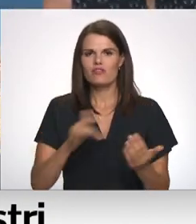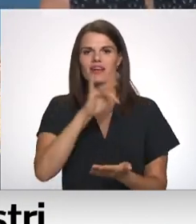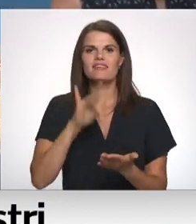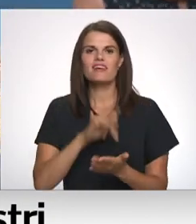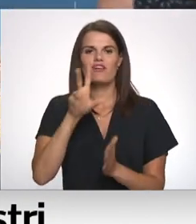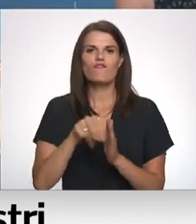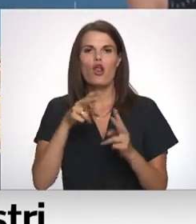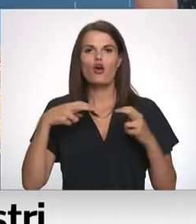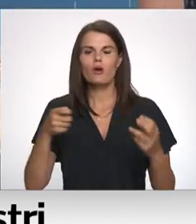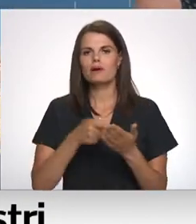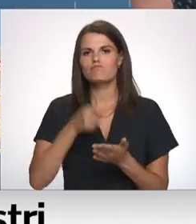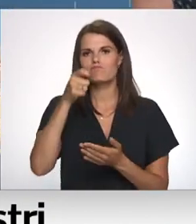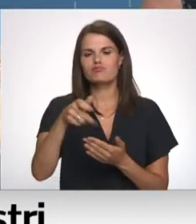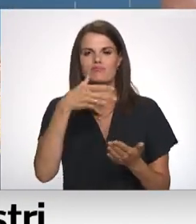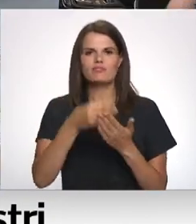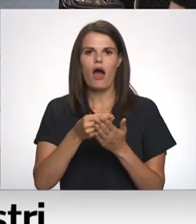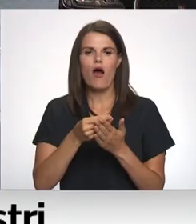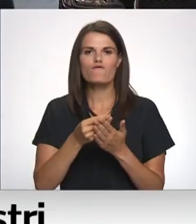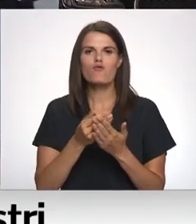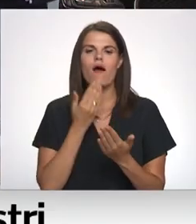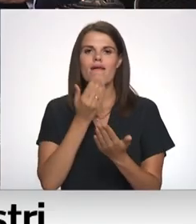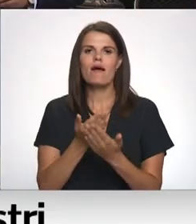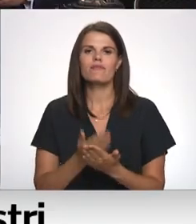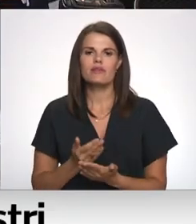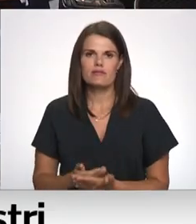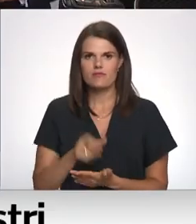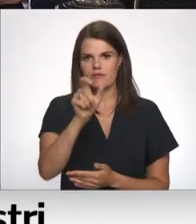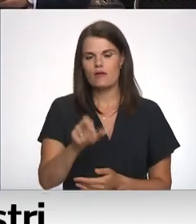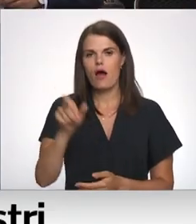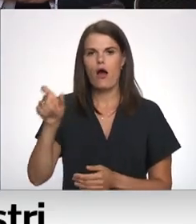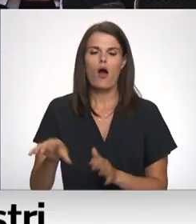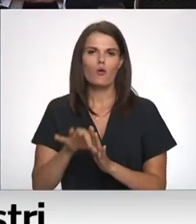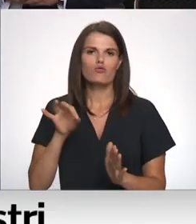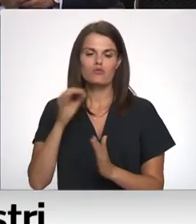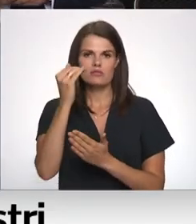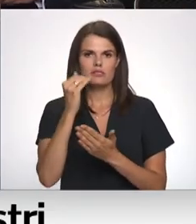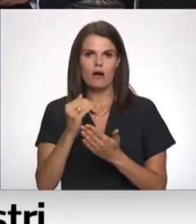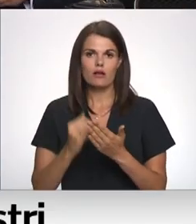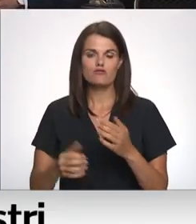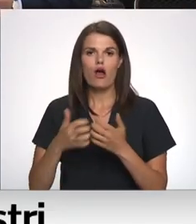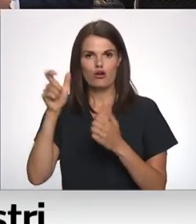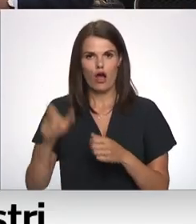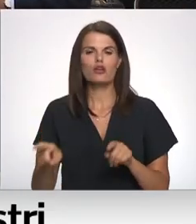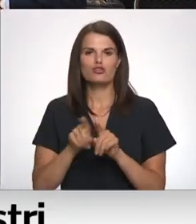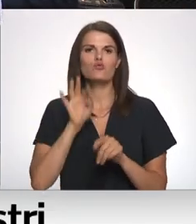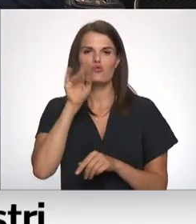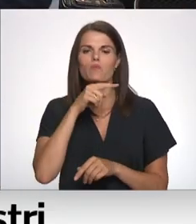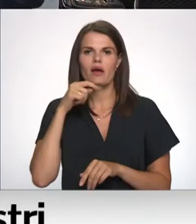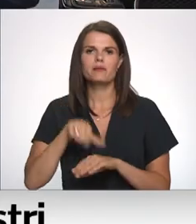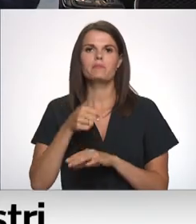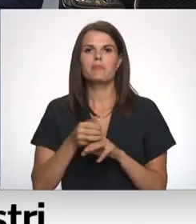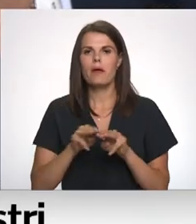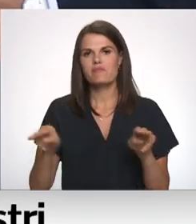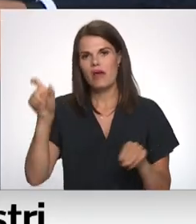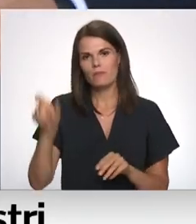komisijā iesniedz savu kandidātu sarakstu. Kariņš ir partijas premjera amata kandidāts arī turpmāk un pieteikts ar pirmo numuru Vidzemes vēlēšanām